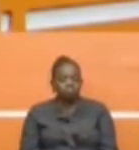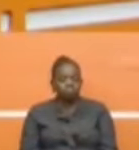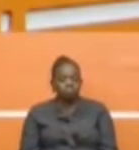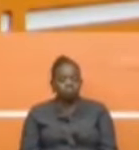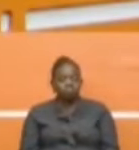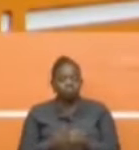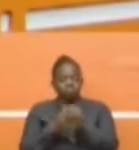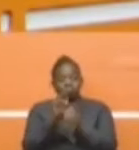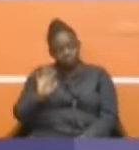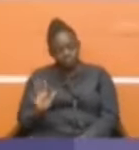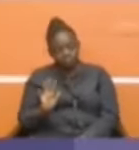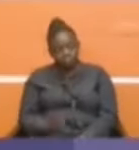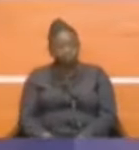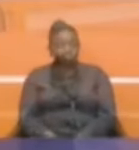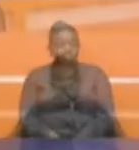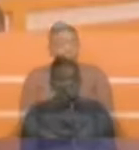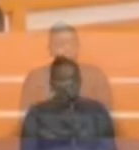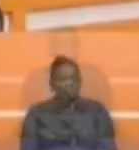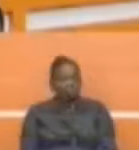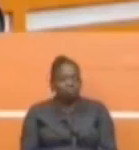akulira ekibiina kya NUP